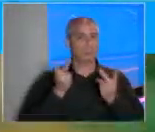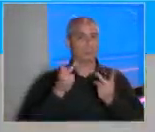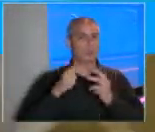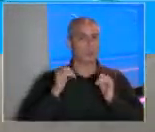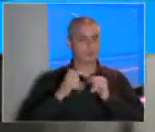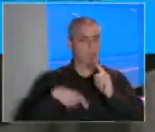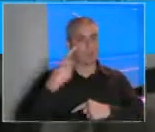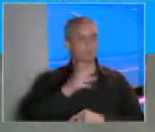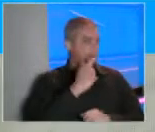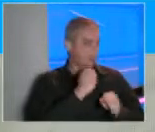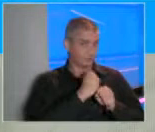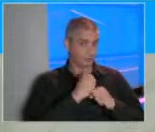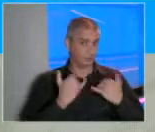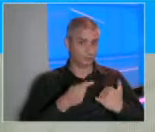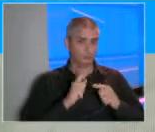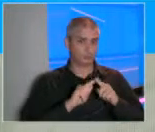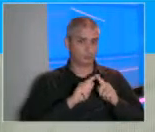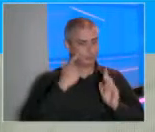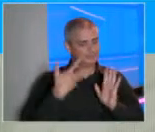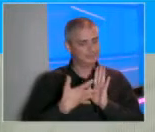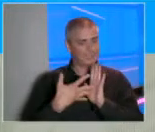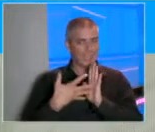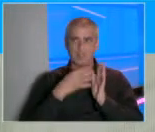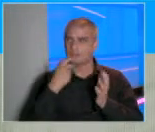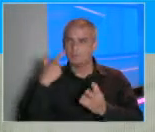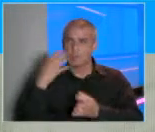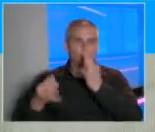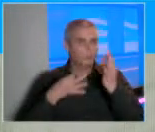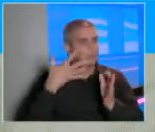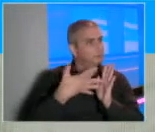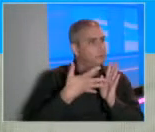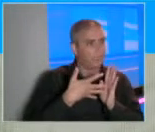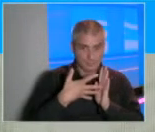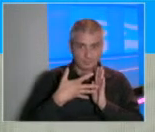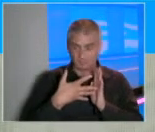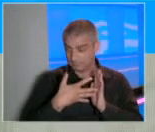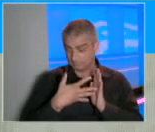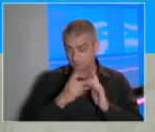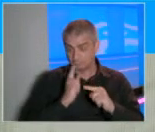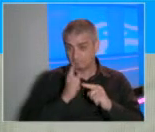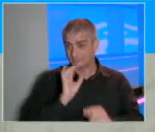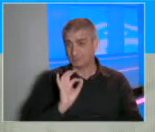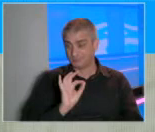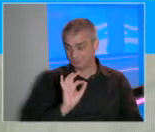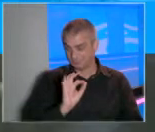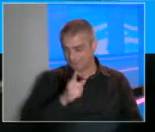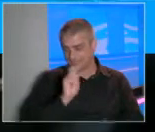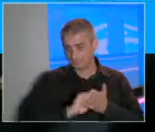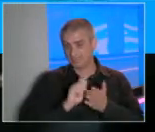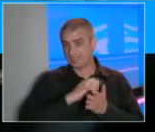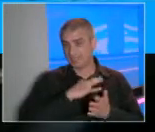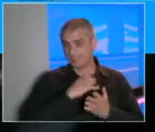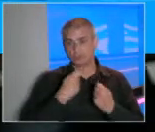בחורף. בעצם זה מה שאתם עושים כאן זה סוג של סקר, בדיקות סקר, כלומר לוקחים... זה בדיוק מה שאנחנו עושים. זה משרד